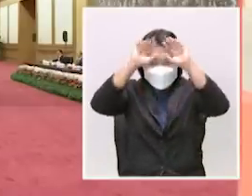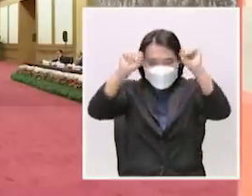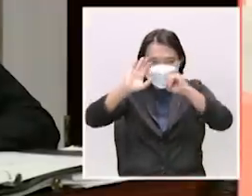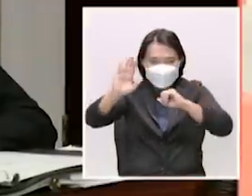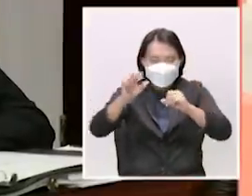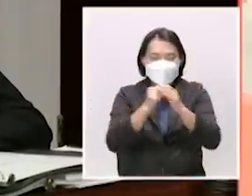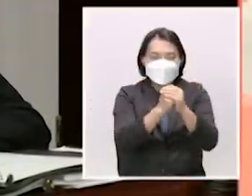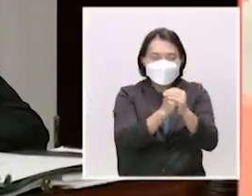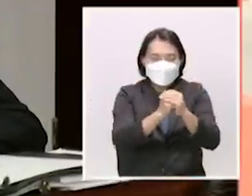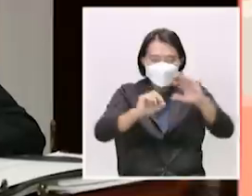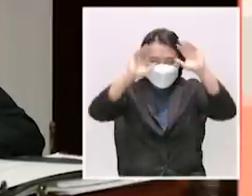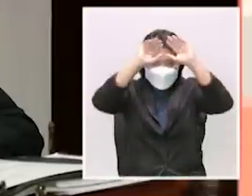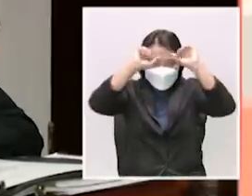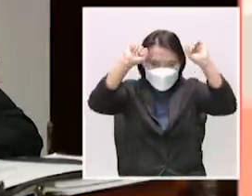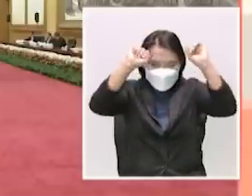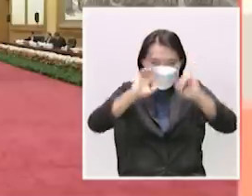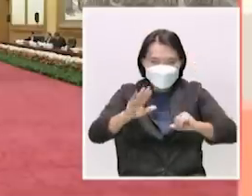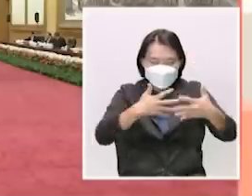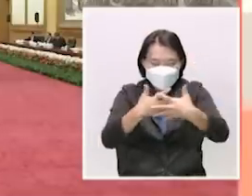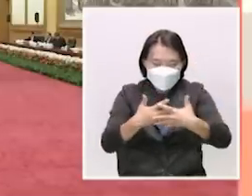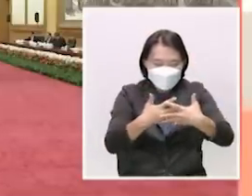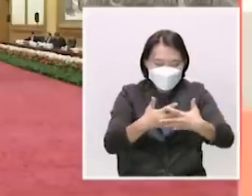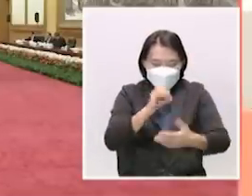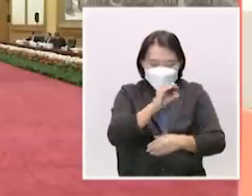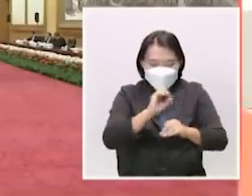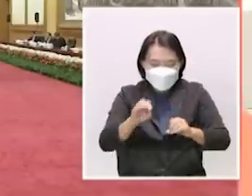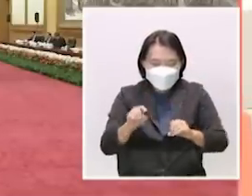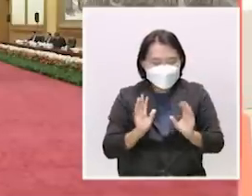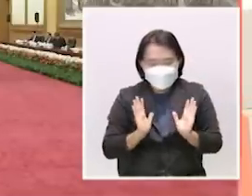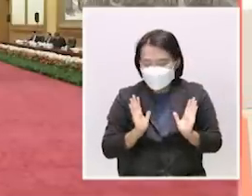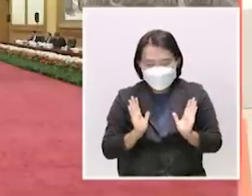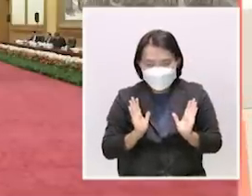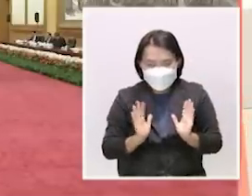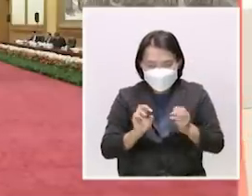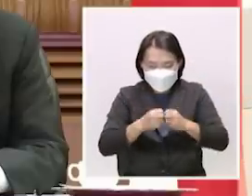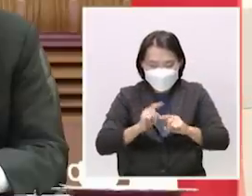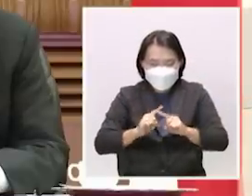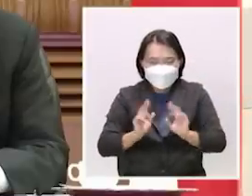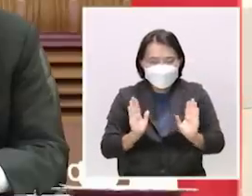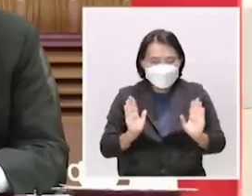ยายามจายยญาณว่าไม่อยาก conhecerมส่วนยุ่งในปญหาคามขันแกกต่ ที่ ghosts